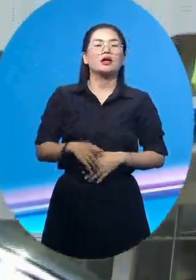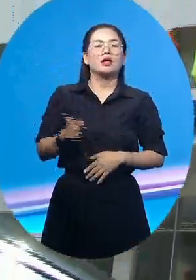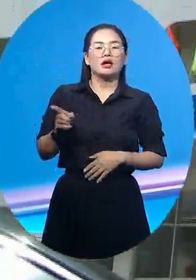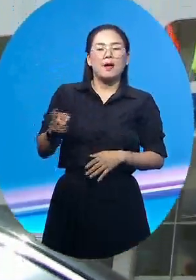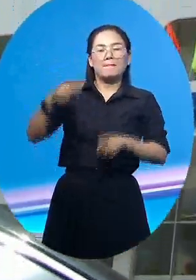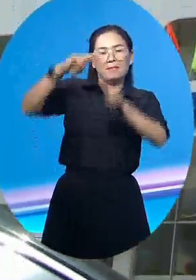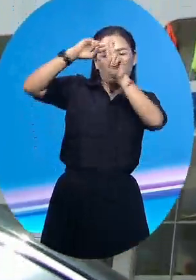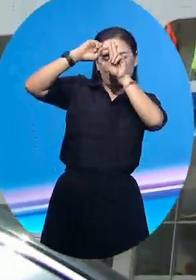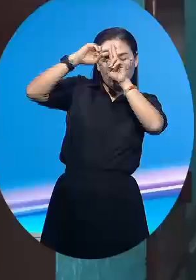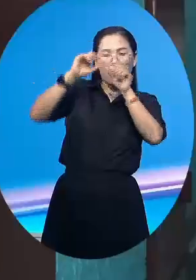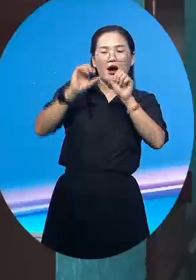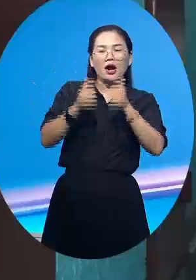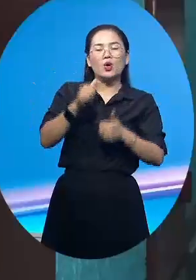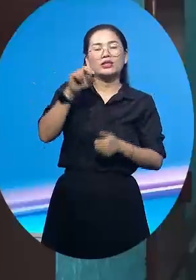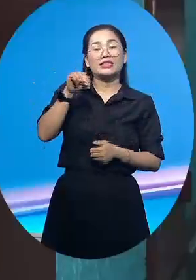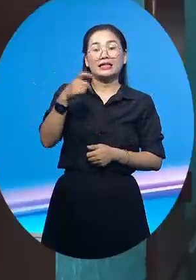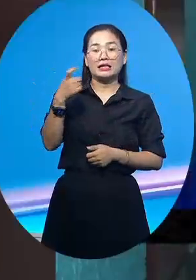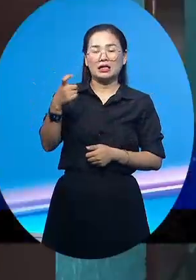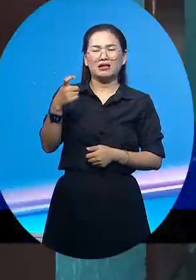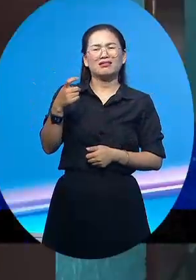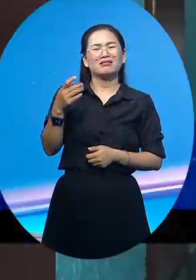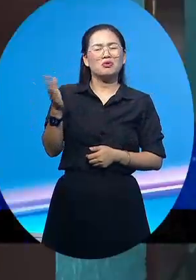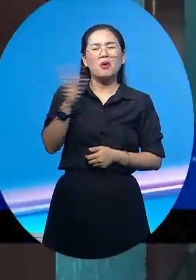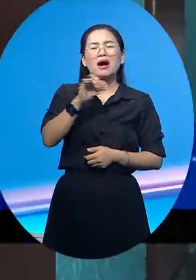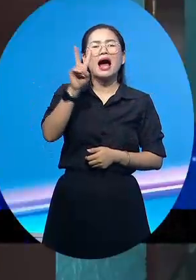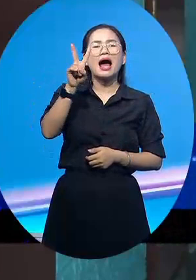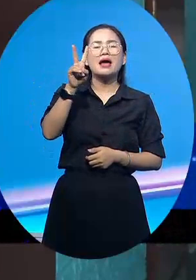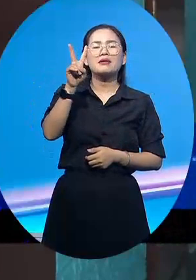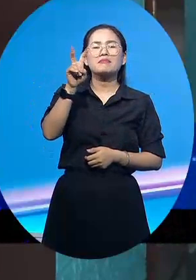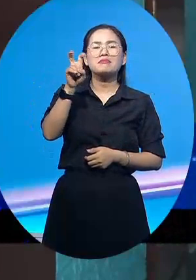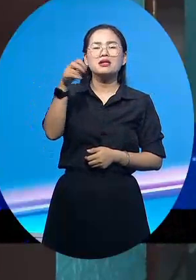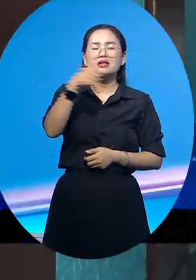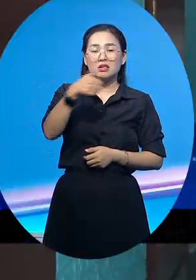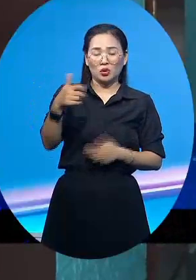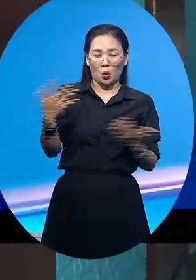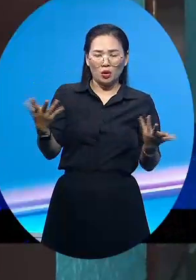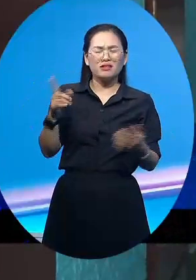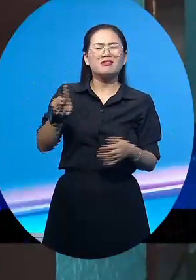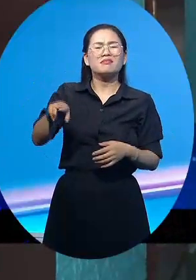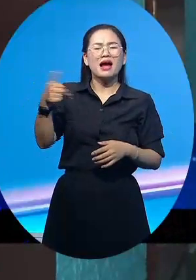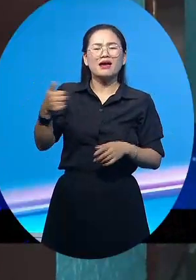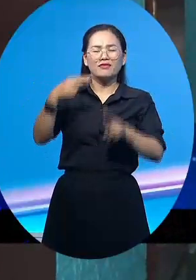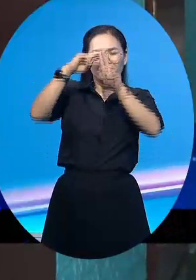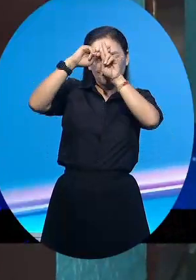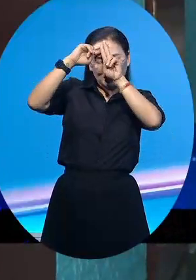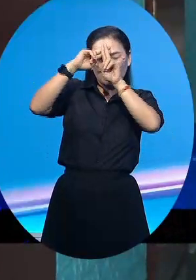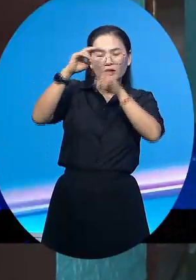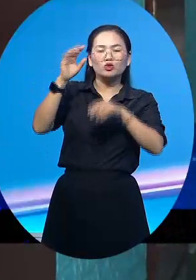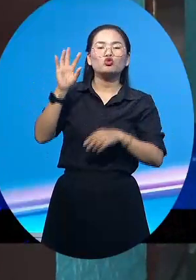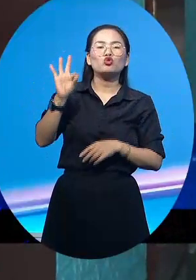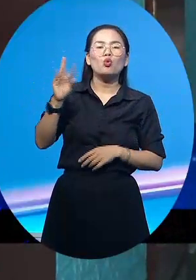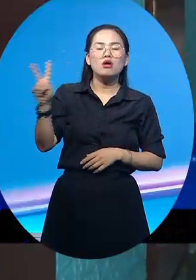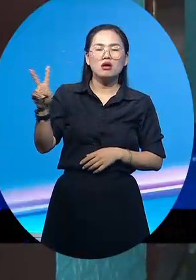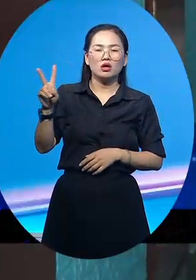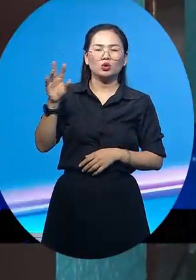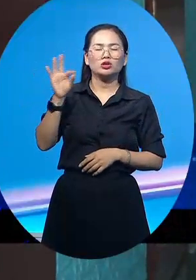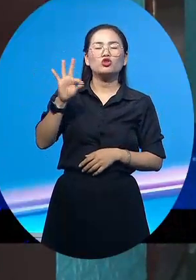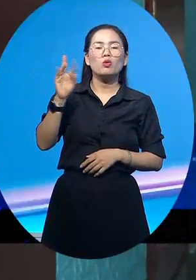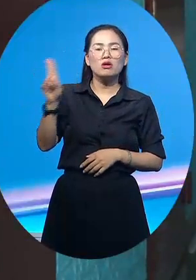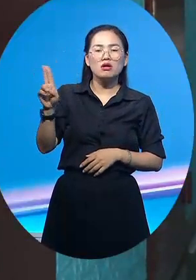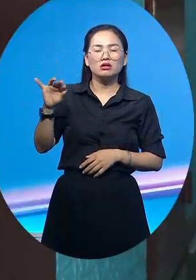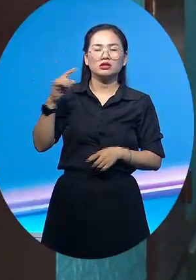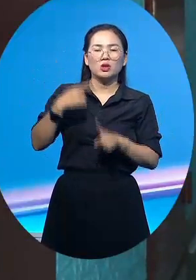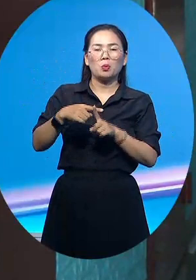ca tay chân miệng hiện đang điều trị tại đây chưa tới 20k tuy nhiên với vai trò là bệnh viện tuyến cuối trong việc tiếp nhận điều trị các bệnh truyền nhiễm ở khu vực phía Nam